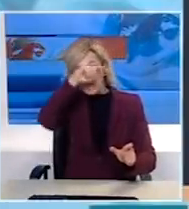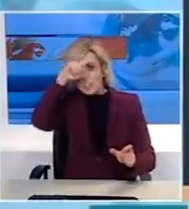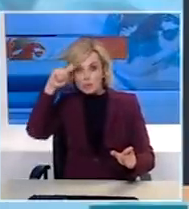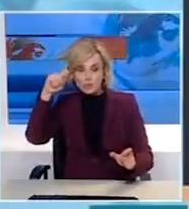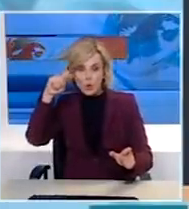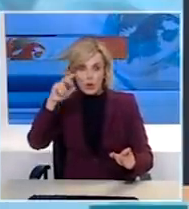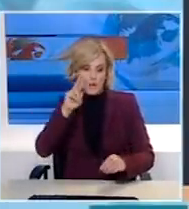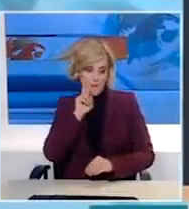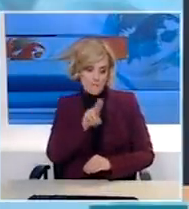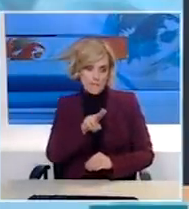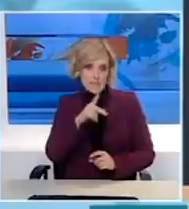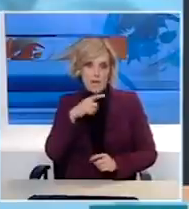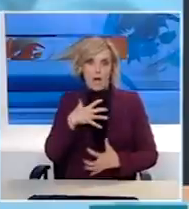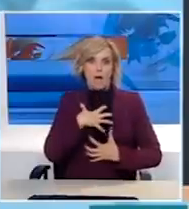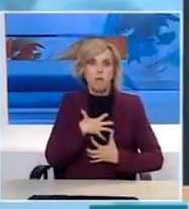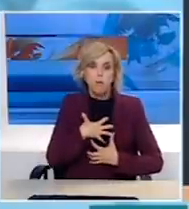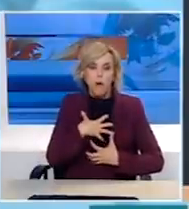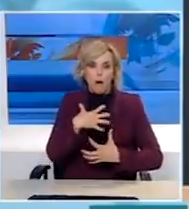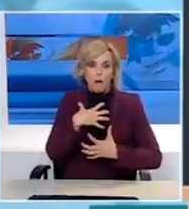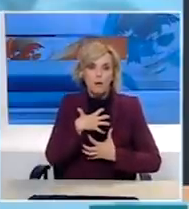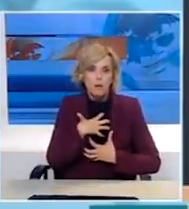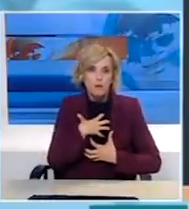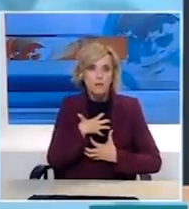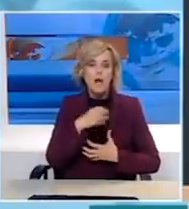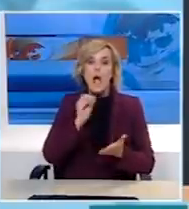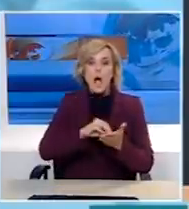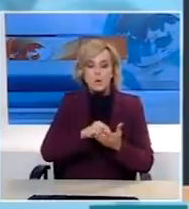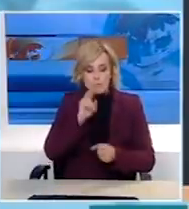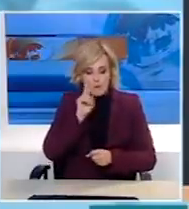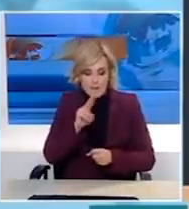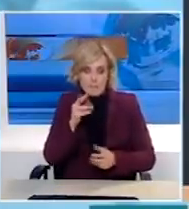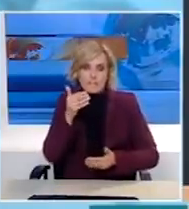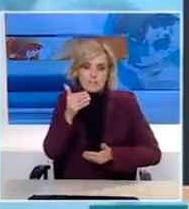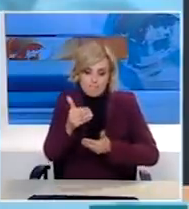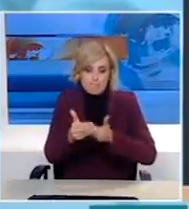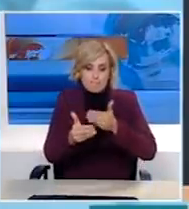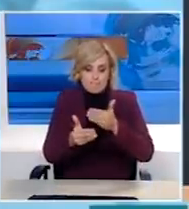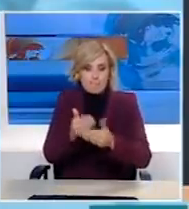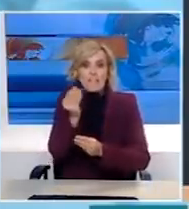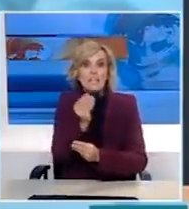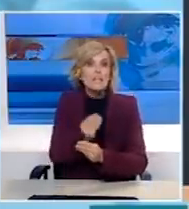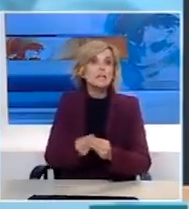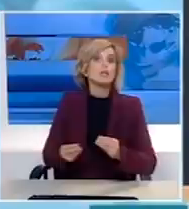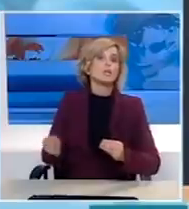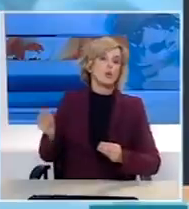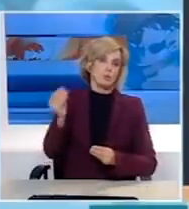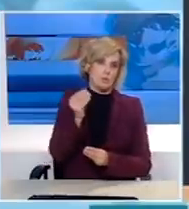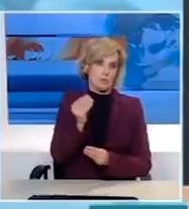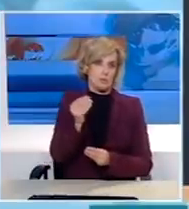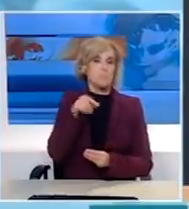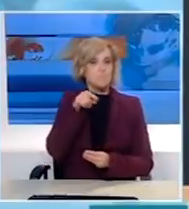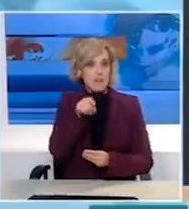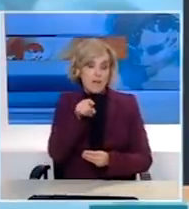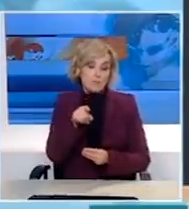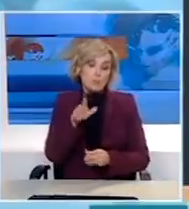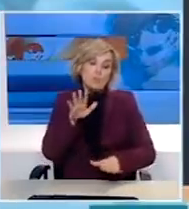της κλινικής εικόνας, η δύσπνοια, η επιδείνωση της ακτινολογικής εικόνας για όποιον είναι στο νοσοκομείο είναι αυτό που